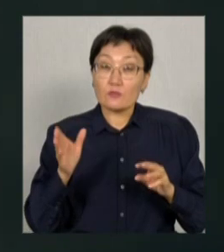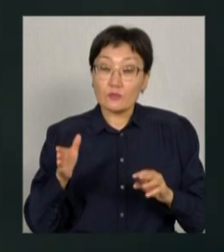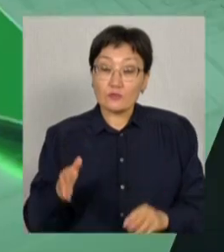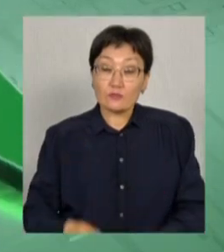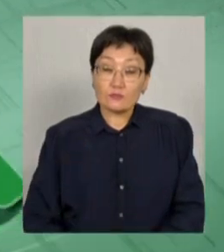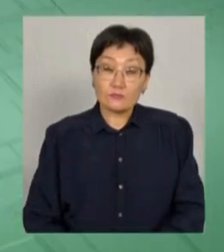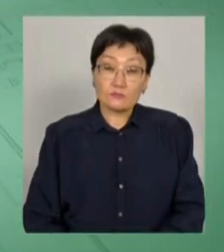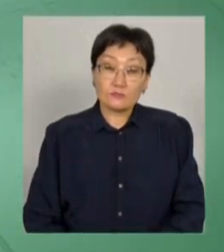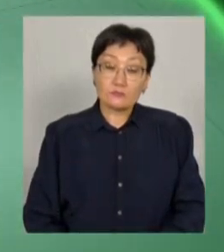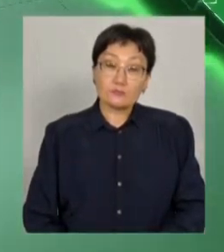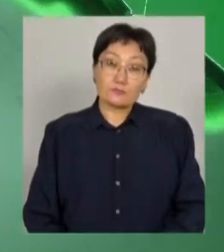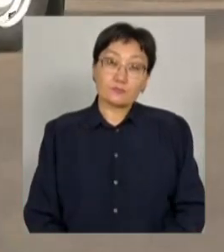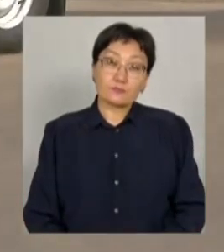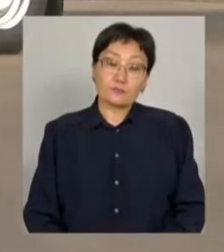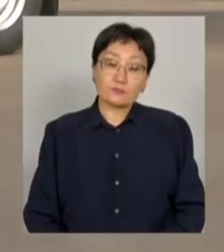етіледі?